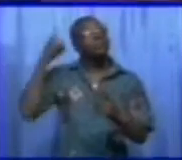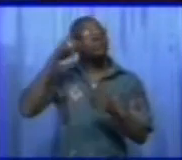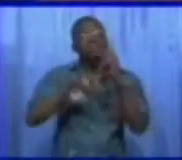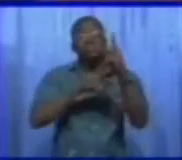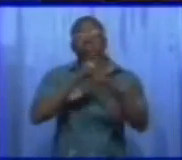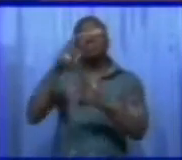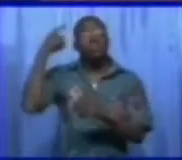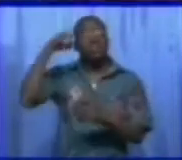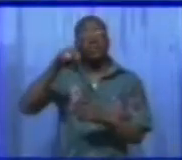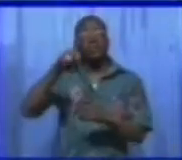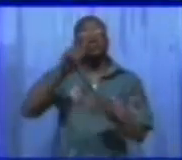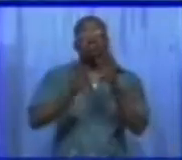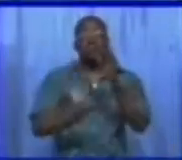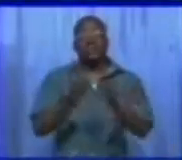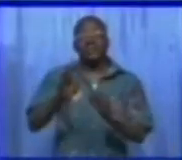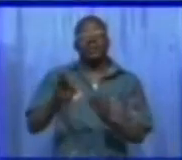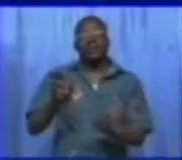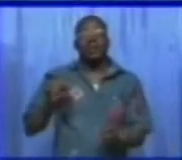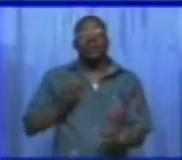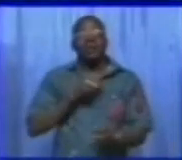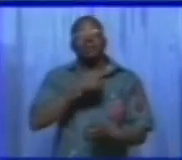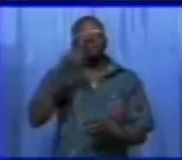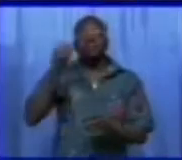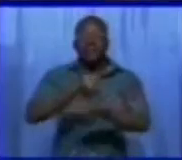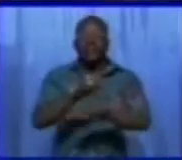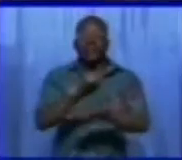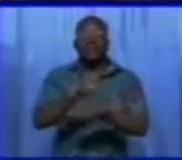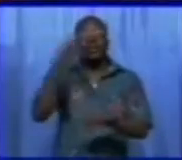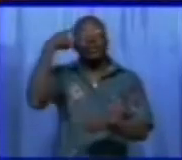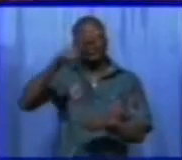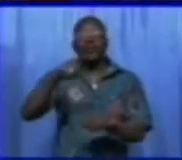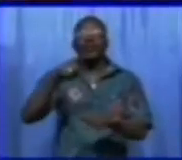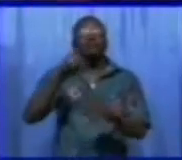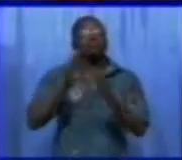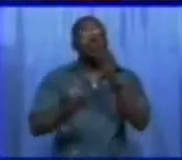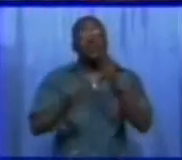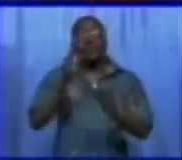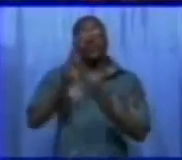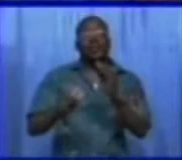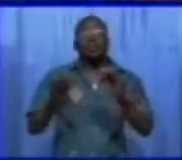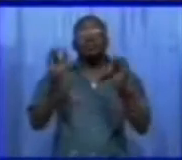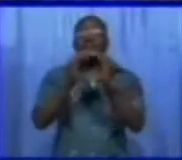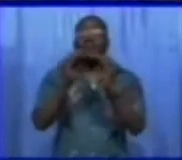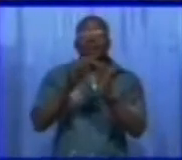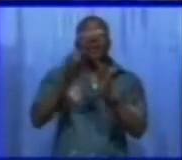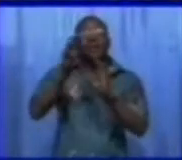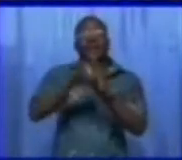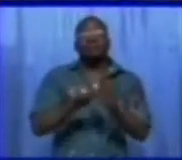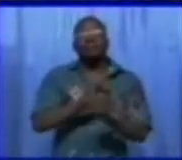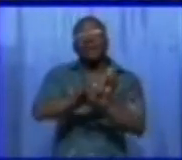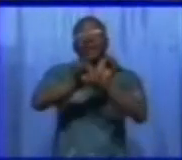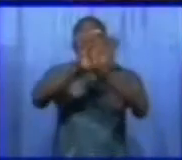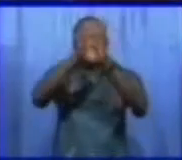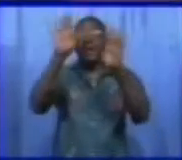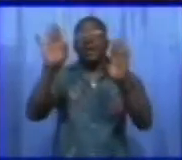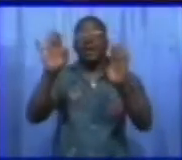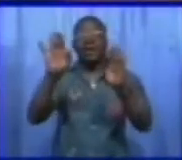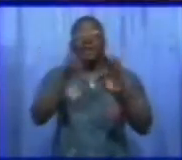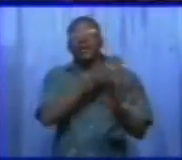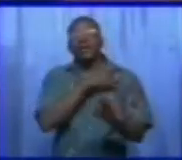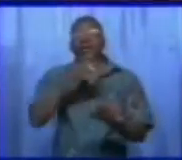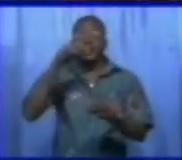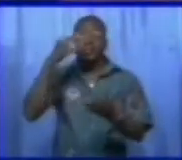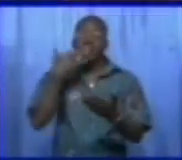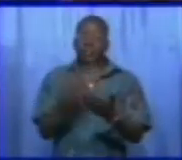de la justice, en somme, de travailler pour une justice crédible, équitable, indépendante, transparente,